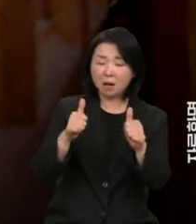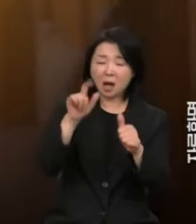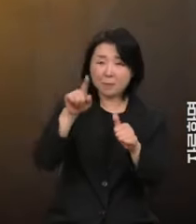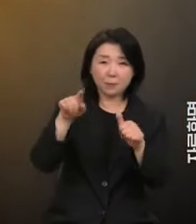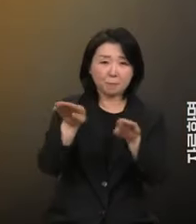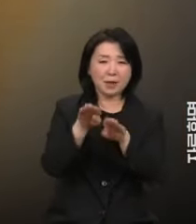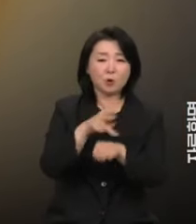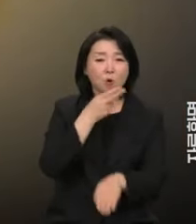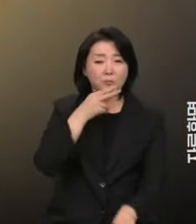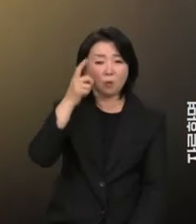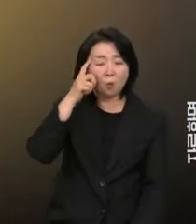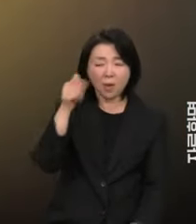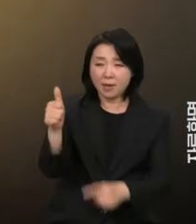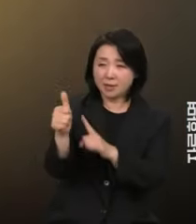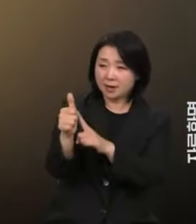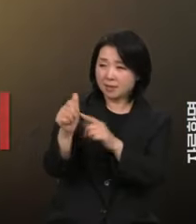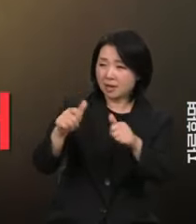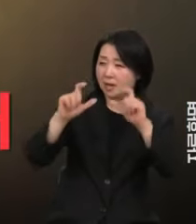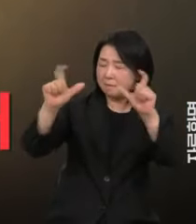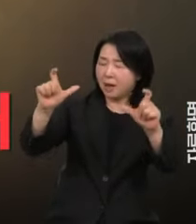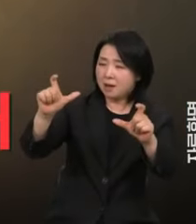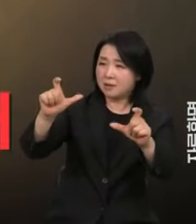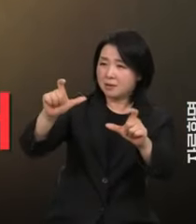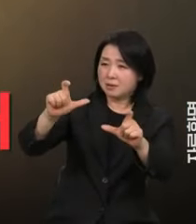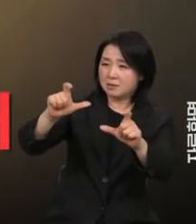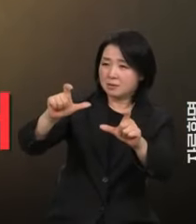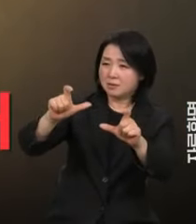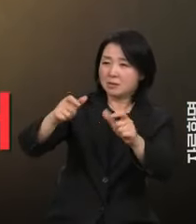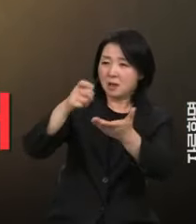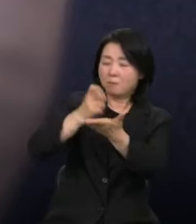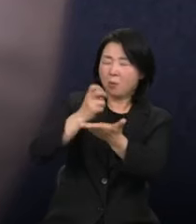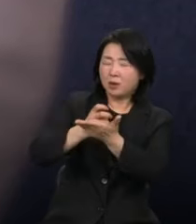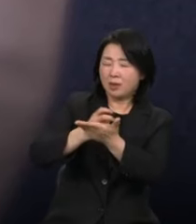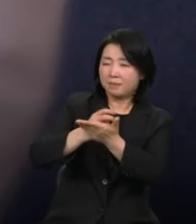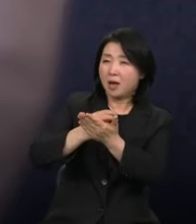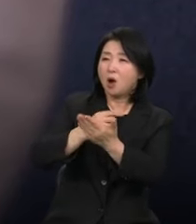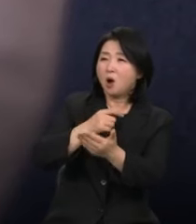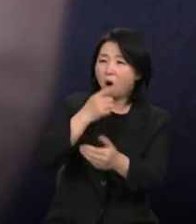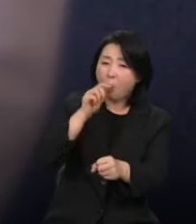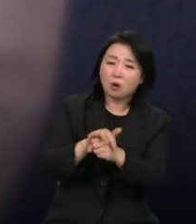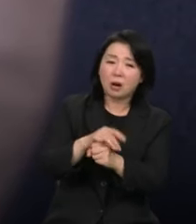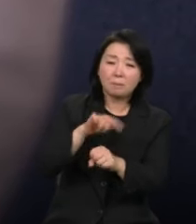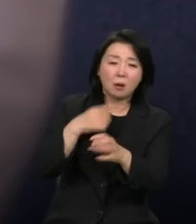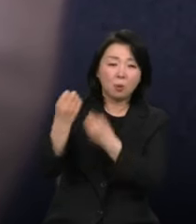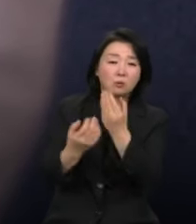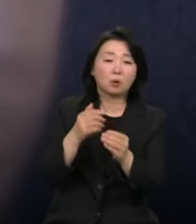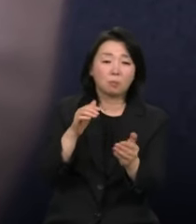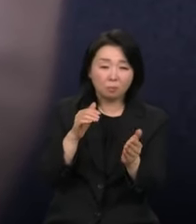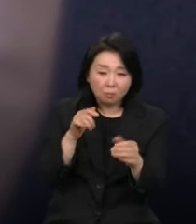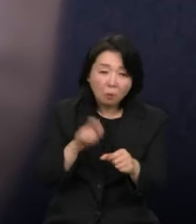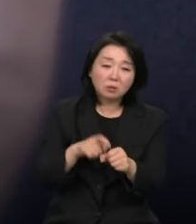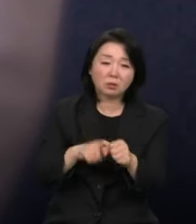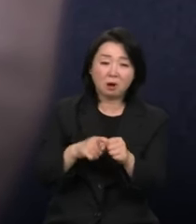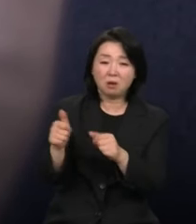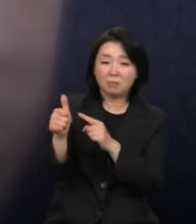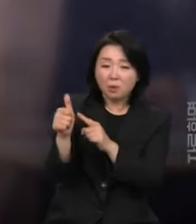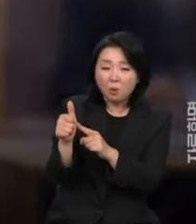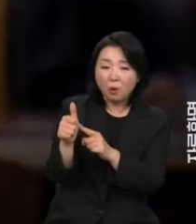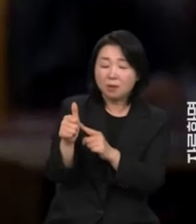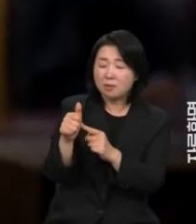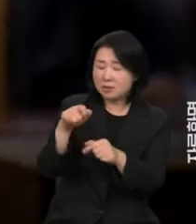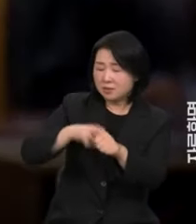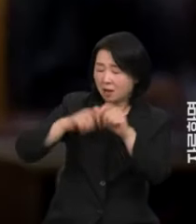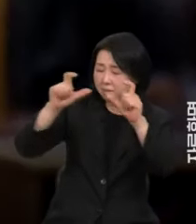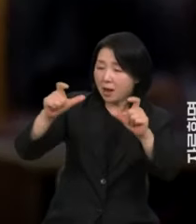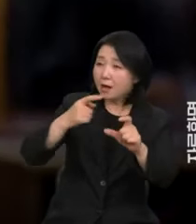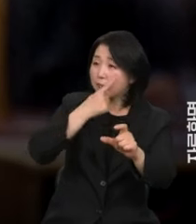건 가해자를 처벌하는 사법기관에 호소하기 위해서였습니다. 피고인이 처벌받는 걸 눈으로 지켜보겠다라는